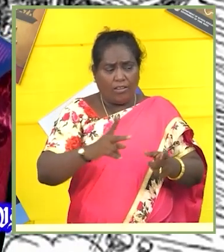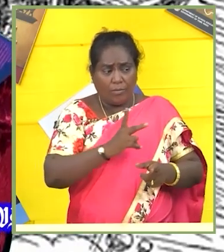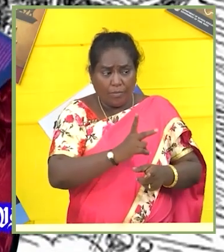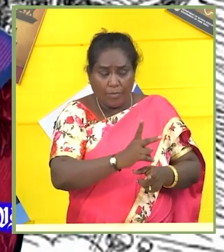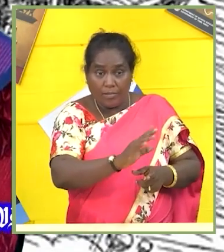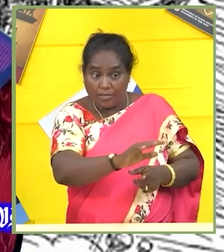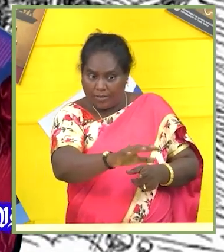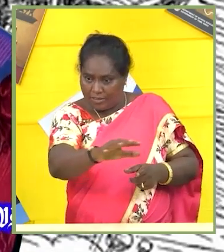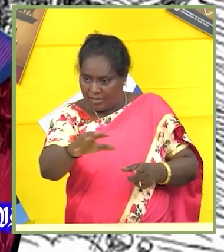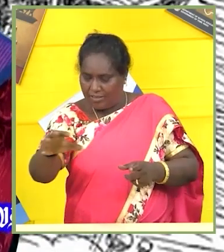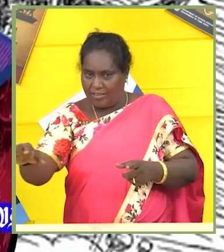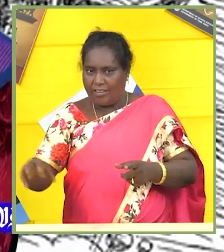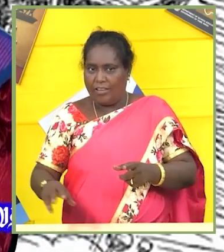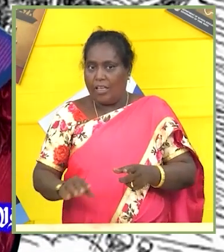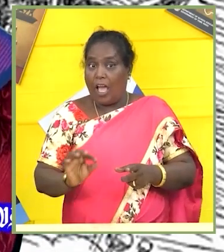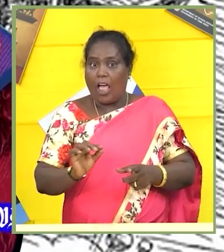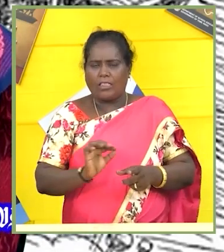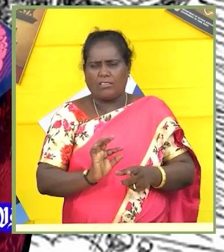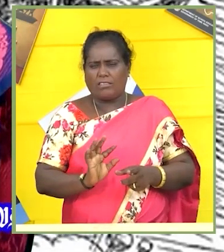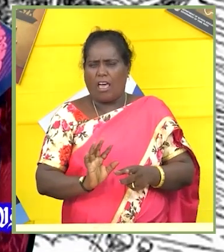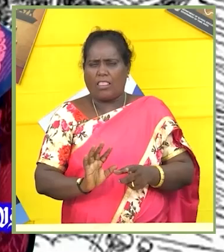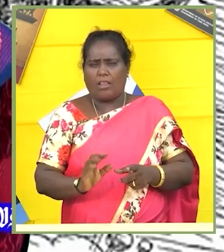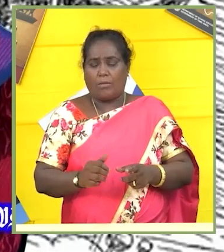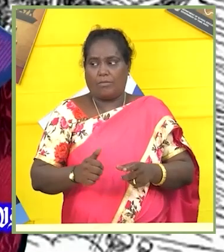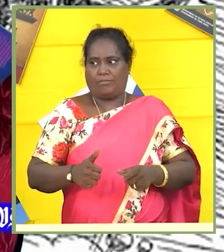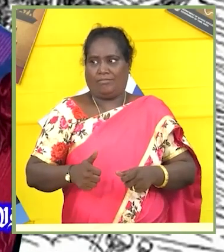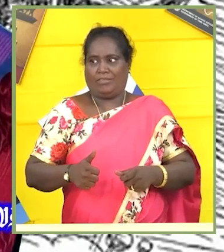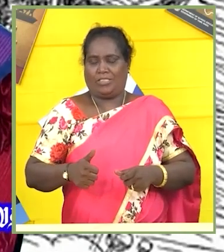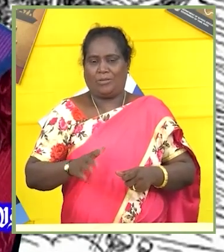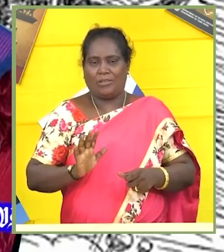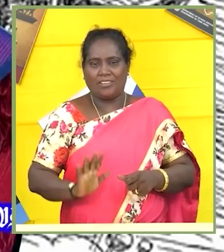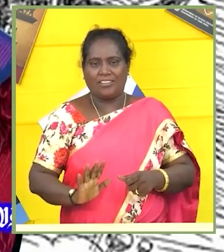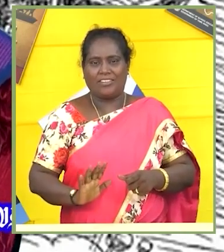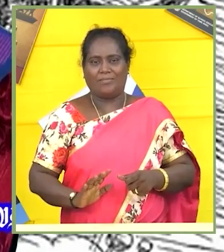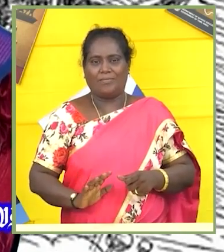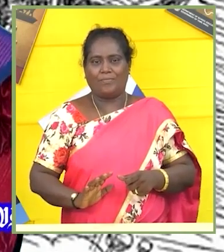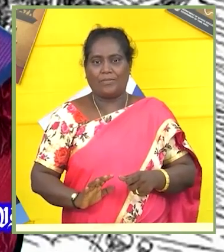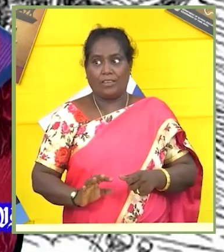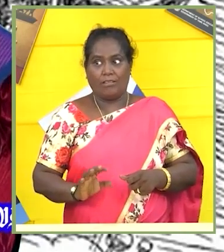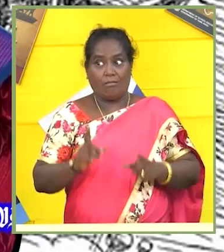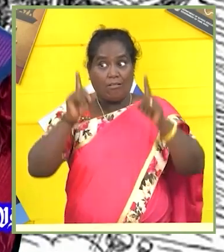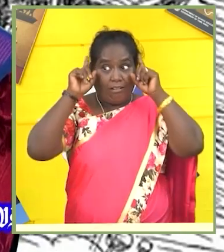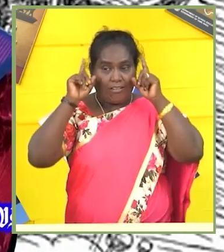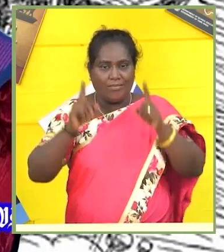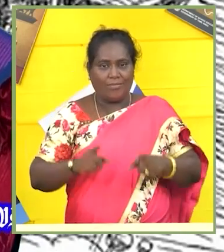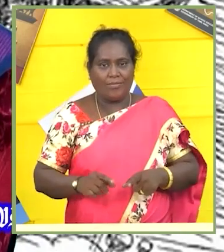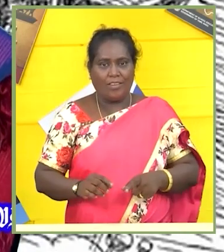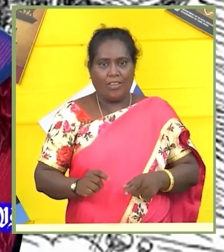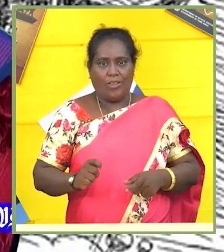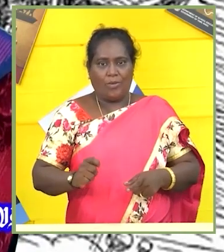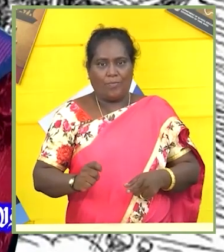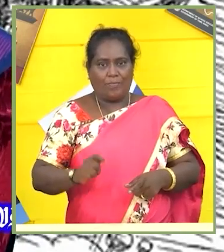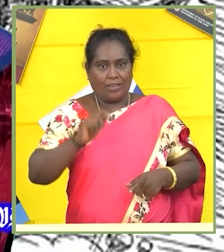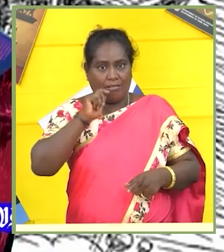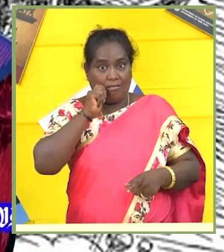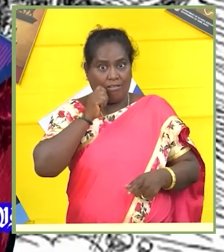ஆயர் குலத்து பெண்கள், சுற்றத்தார், பொதுமக்கள் அனைவரும் பரணில் சுற்றி அமர்ந்திருக்காங்க. வகை வகையான காளைகள் களத்தில்